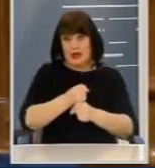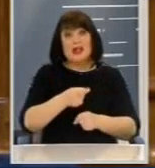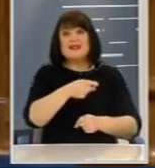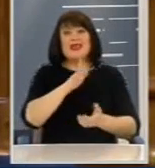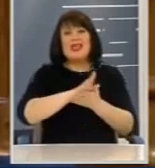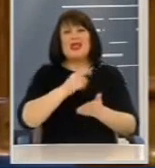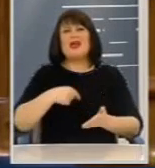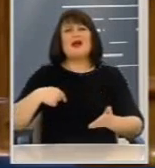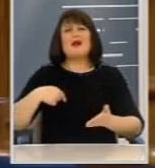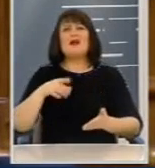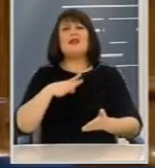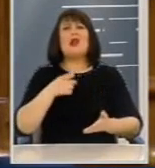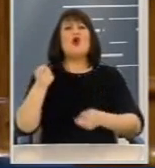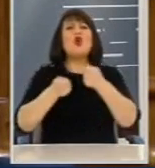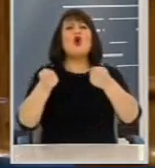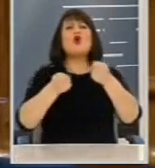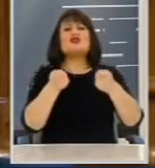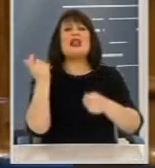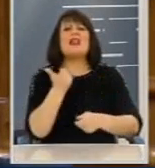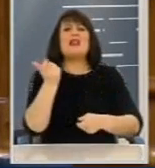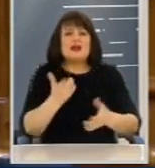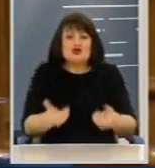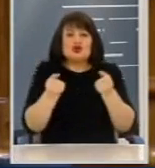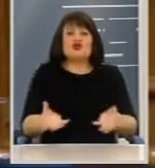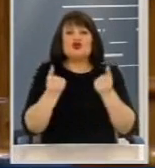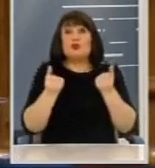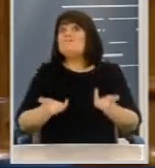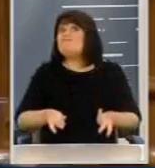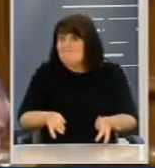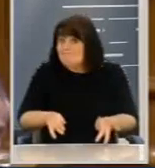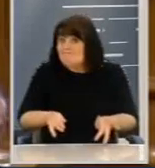ήταν να σώσουν τα χρέη τους, τα δάνειά τους και τον εαυτό τους.